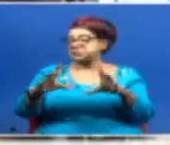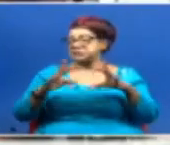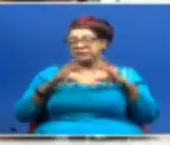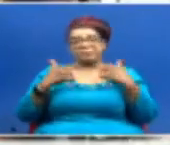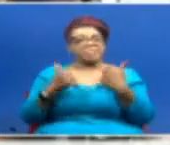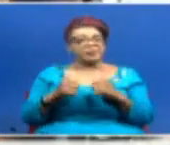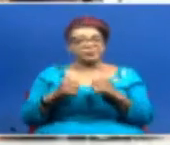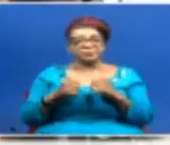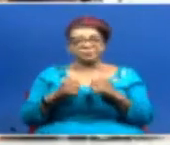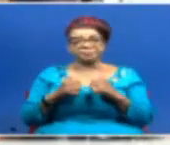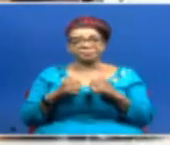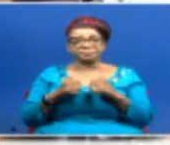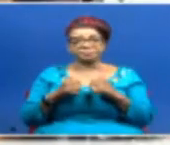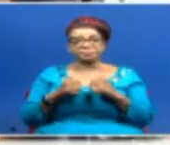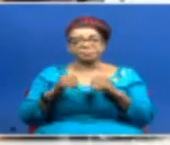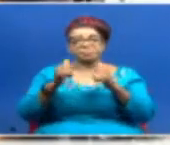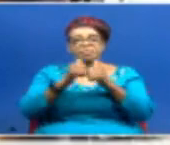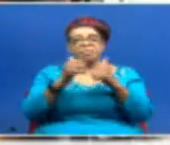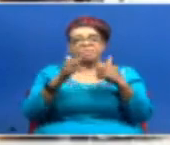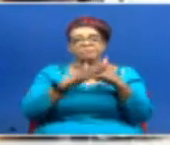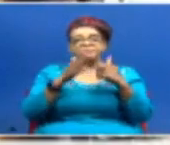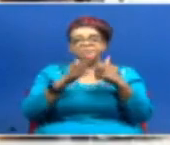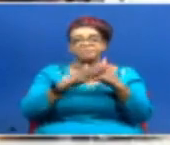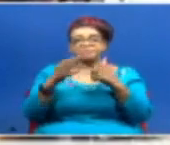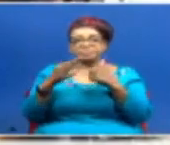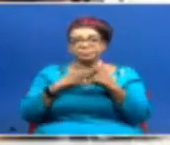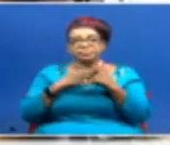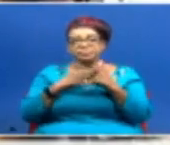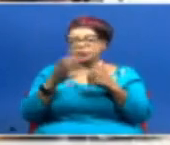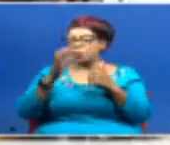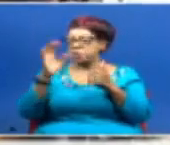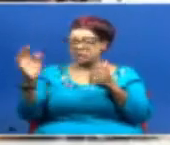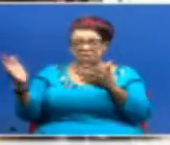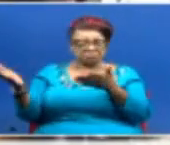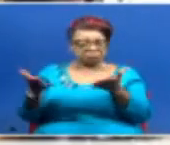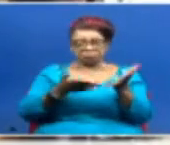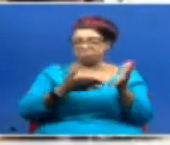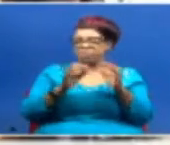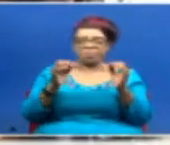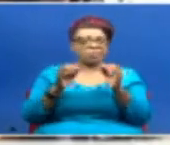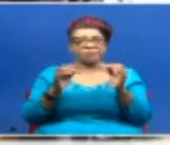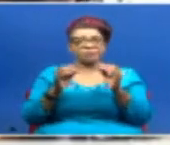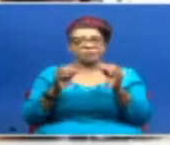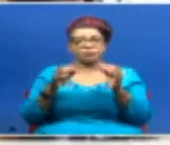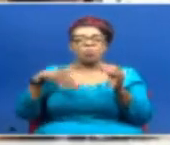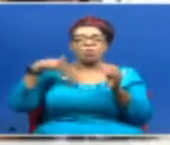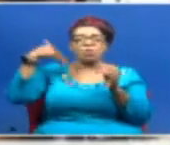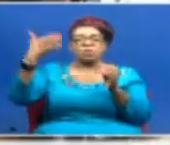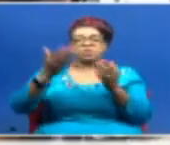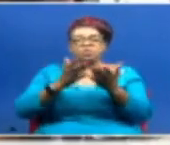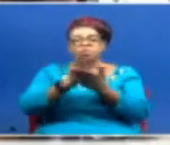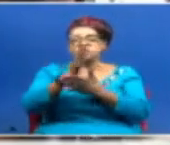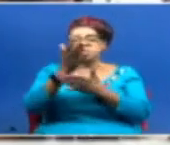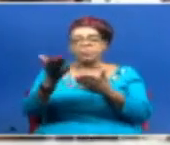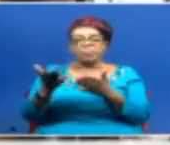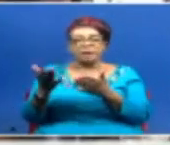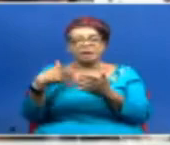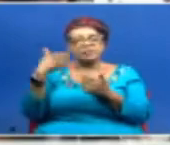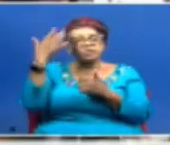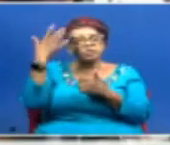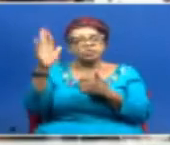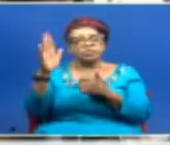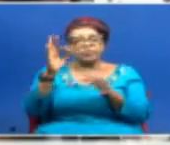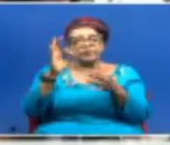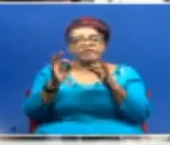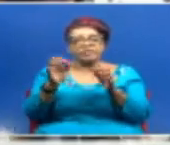From 1998 hii maji ilikuwa inakuja pande hii. Hii maji kuna mahali ilikuwa inapitia, sijui kama hiyo mto